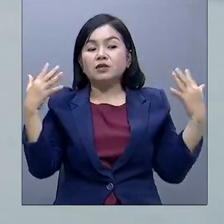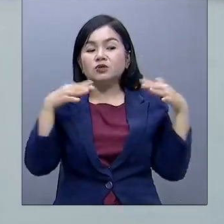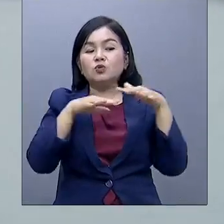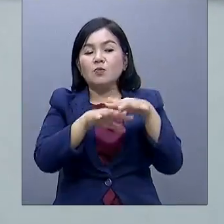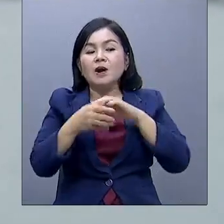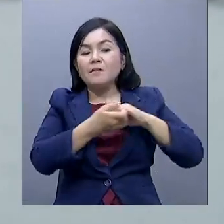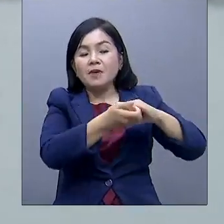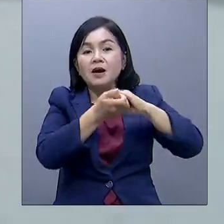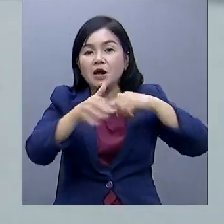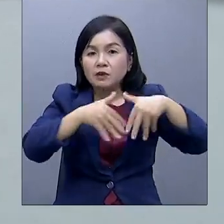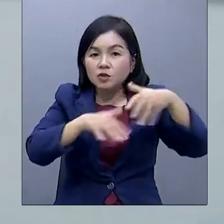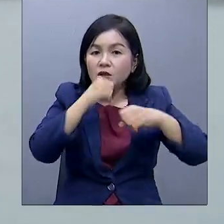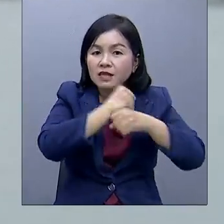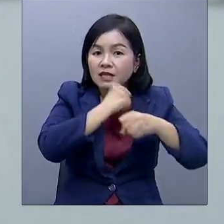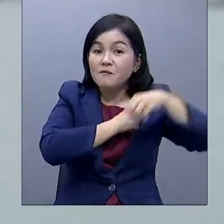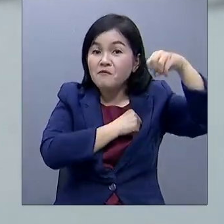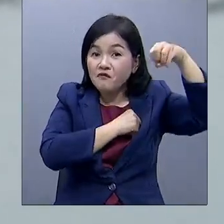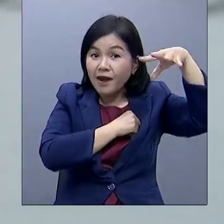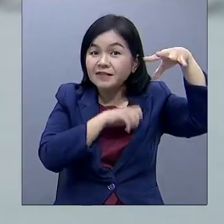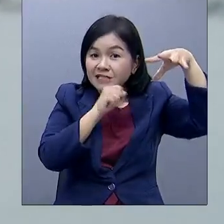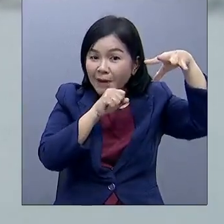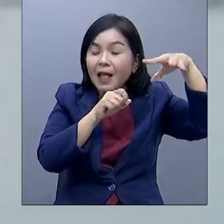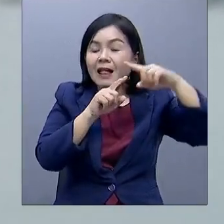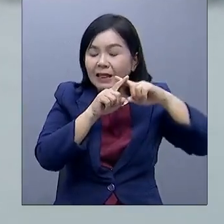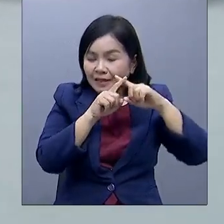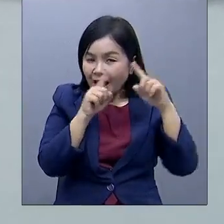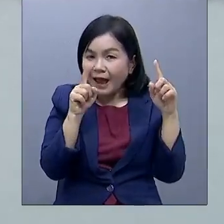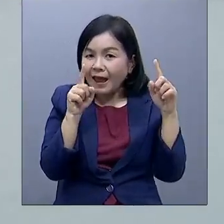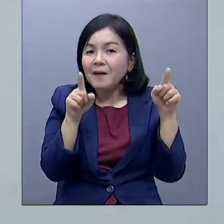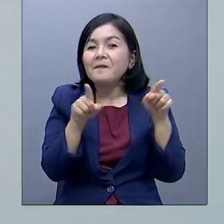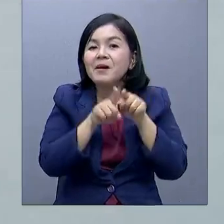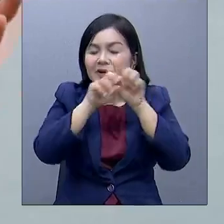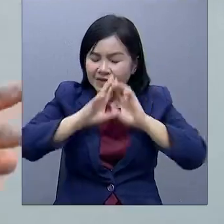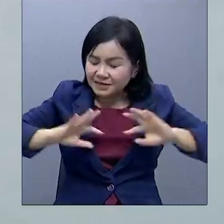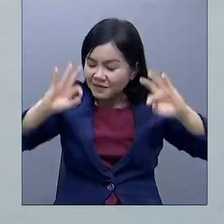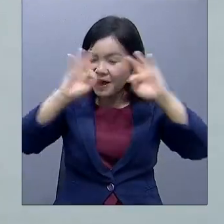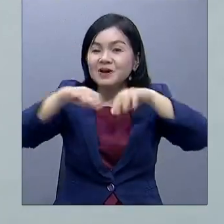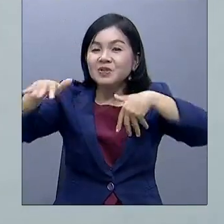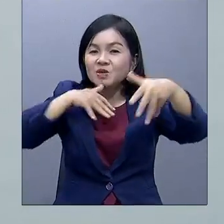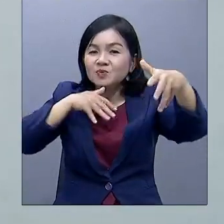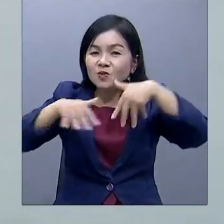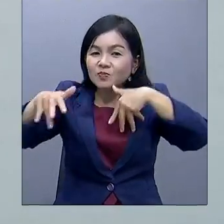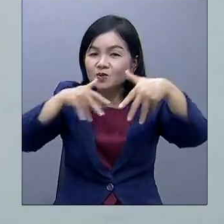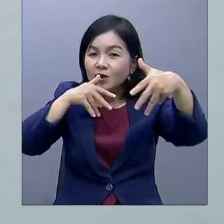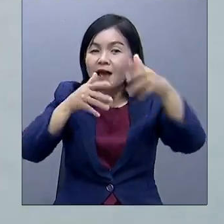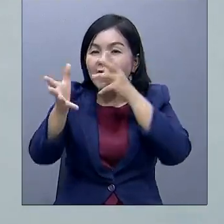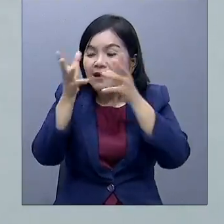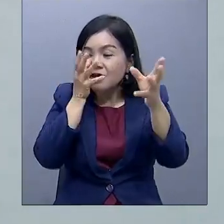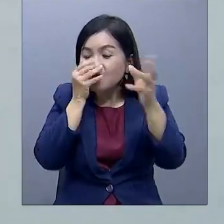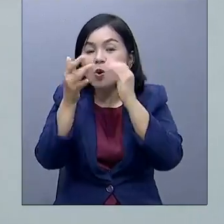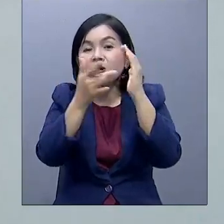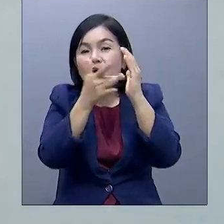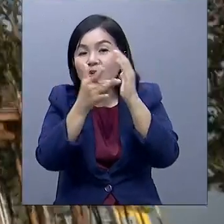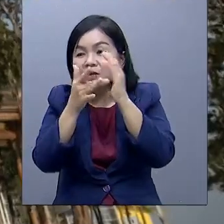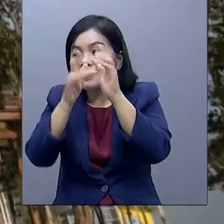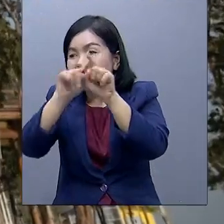ะมีเรื่องของการผลิตพลังงานไฟฟ้าแล้วเนี่ยเราก็ยังคำนึงถึงชุมชนการรับรู้การเรียนรู้เรื่องของนวัตกรรมพลังงาน